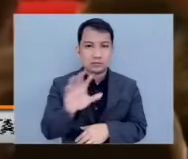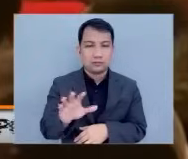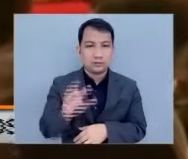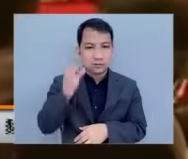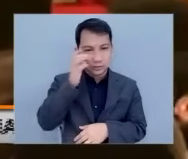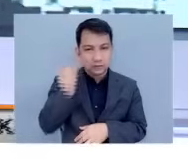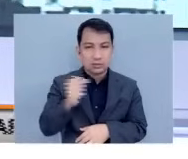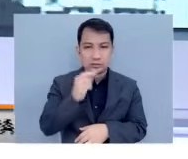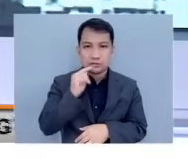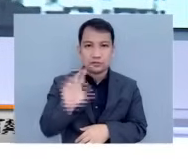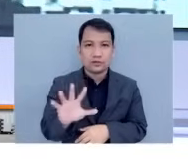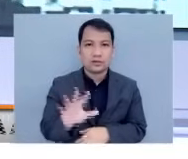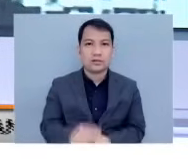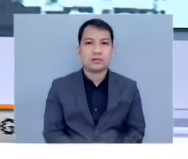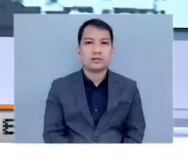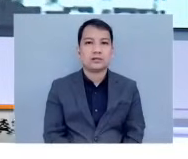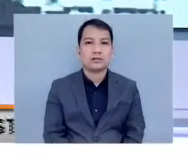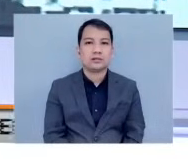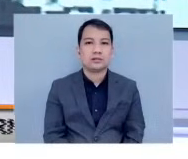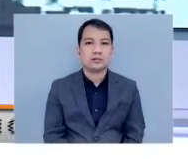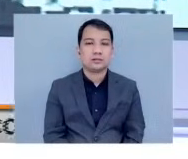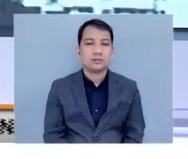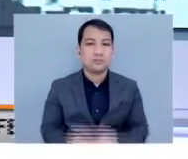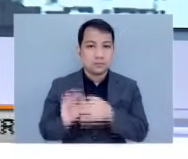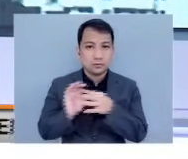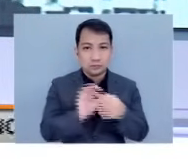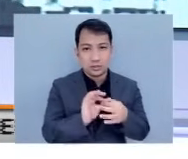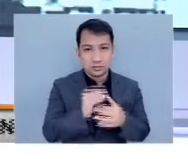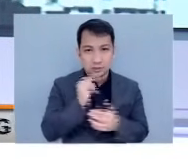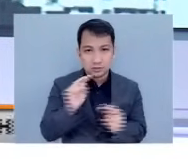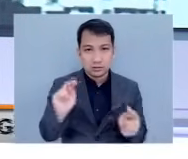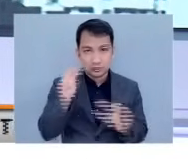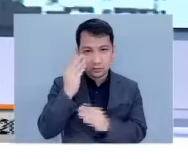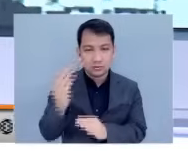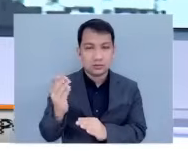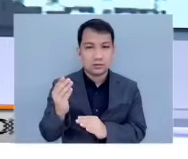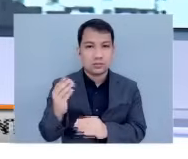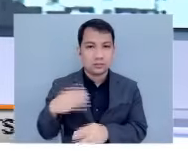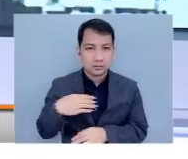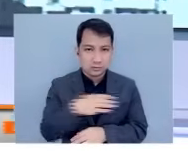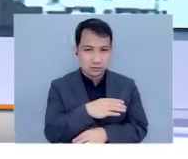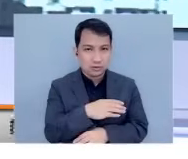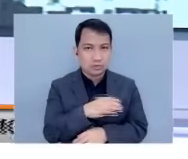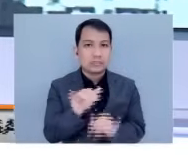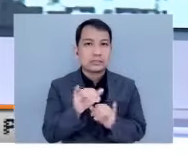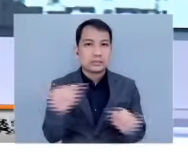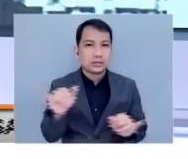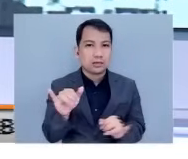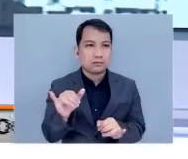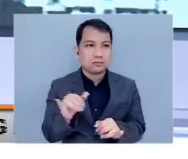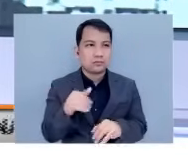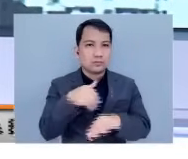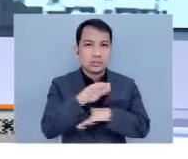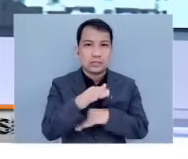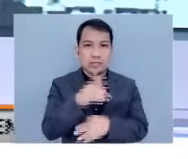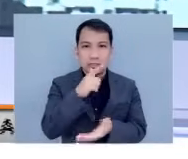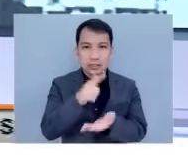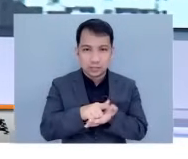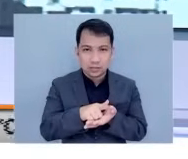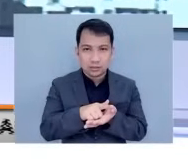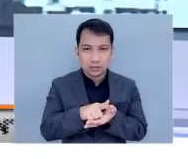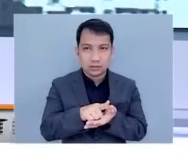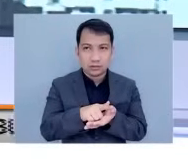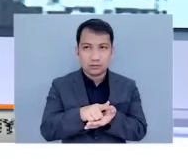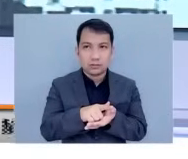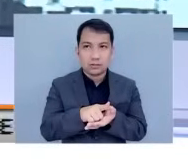News 5. At kaugnay pa rin ang balitang yan, pati ang kamera. Ipinasabina na rin si Pastor Apollo Kibuloy. Dapat na